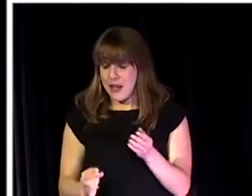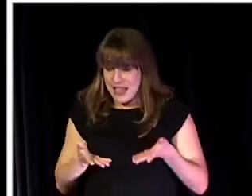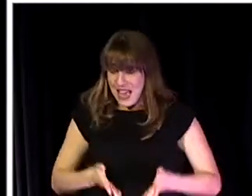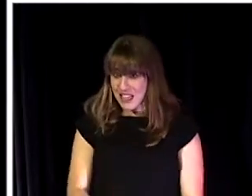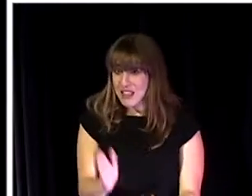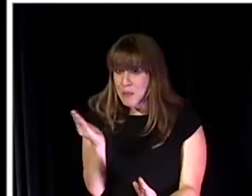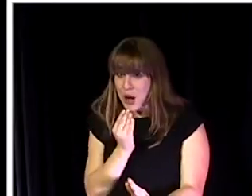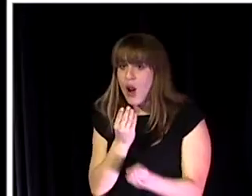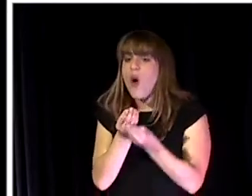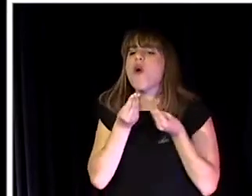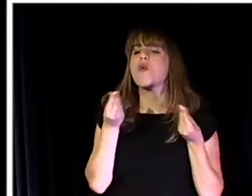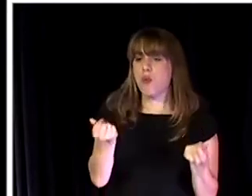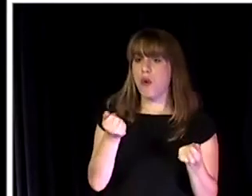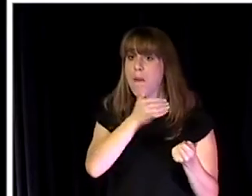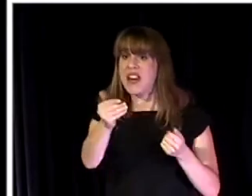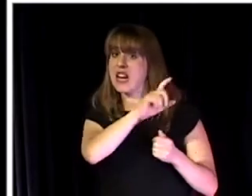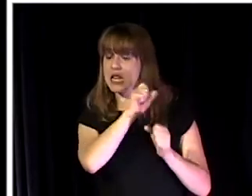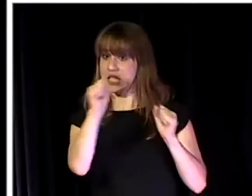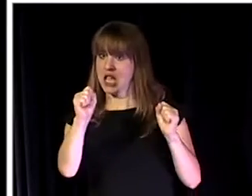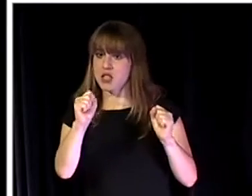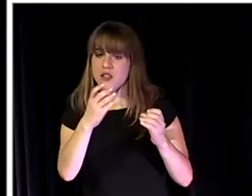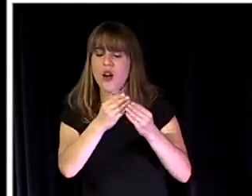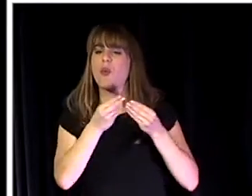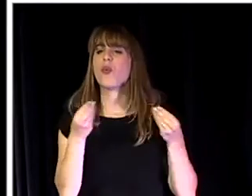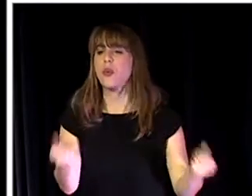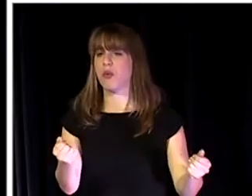θα σβήσεις. Πριν ζήσεις, θα χαθείς».